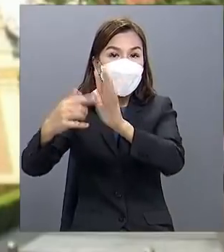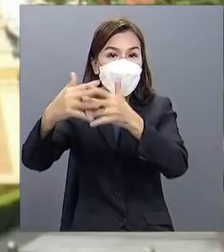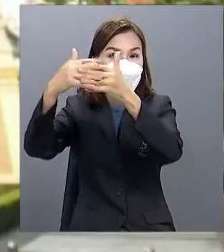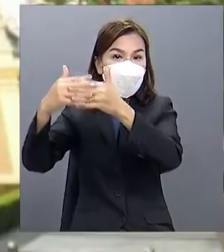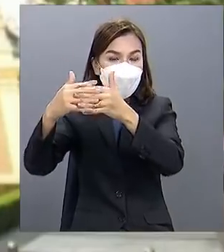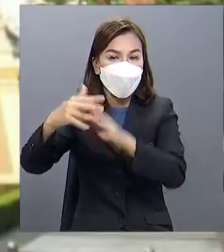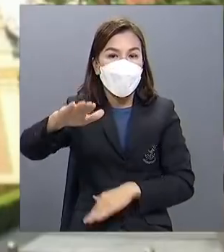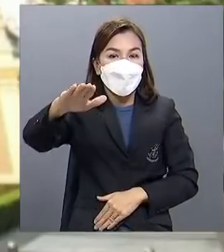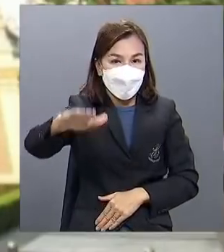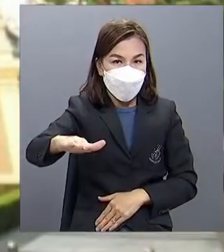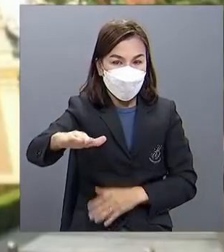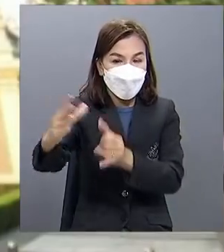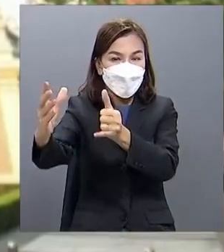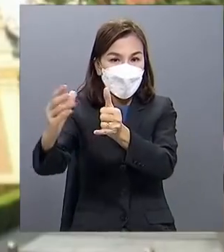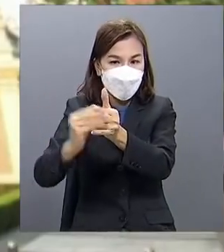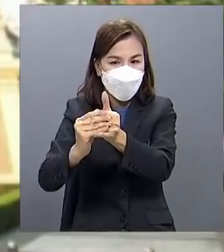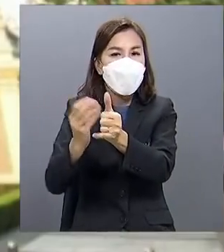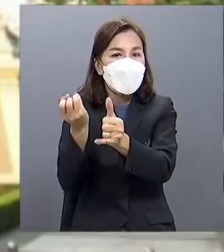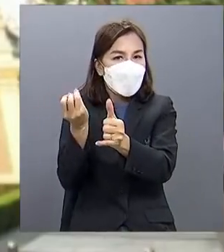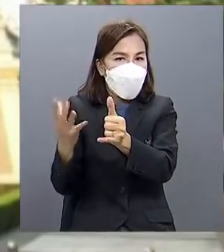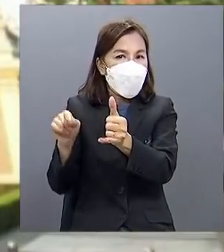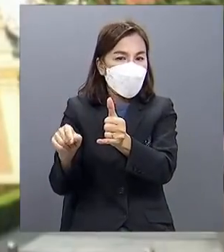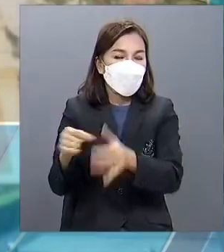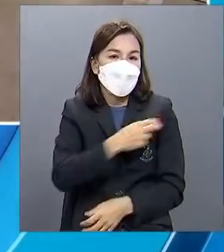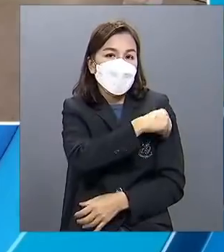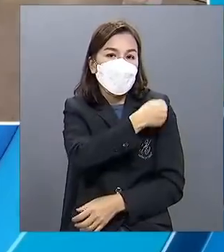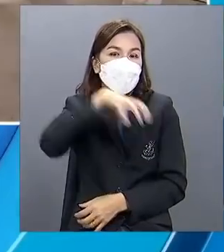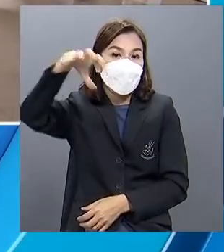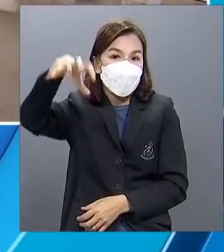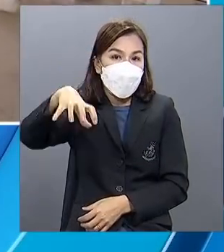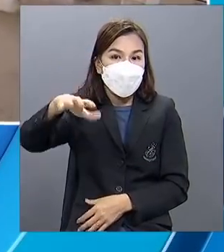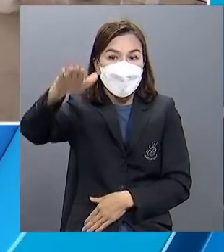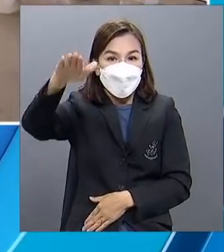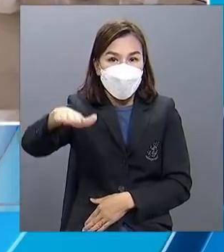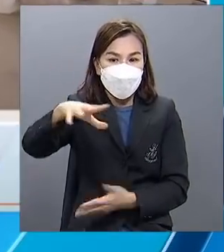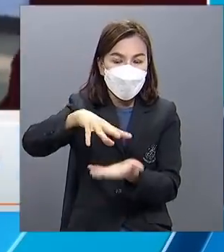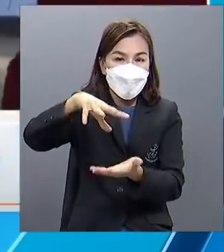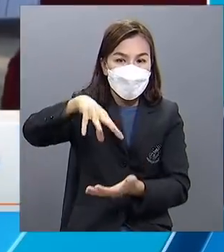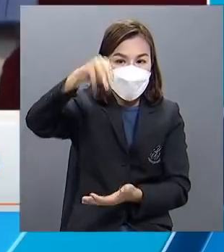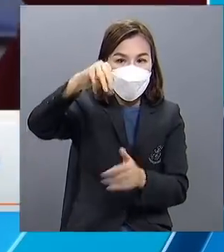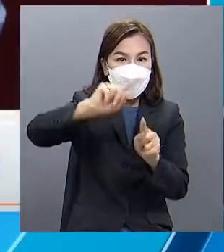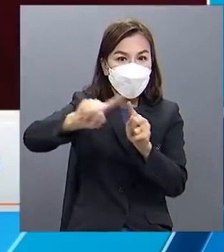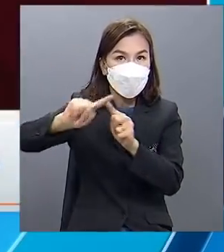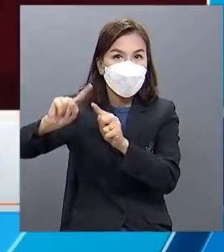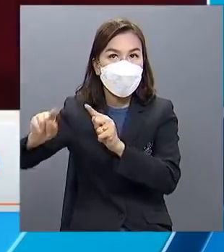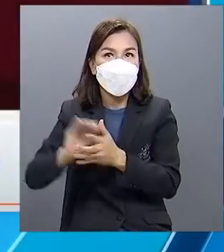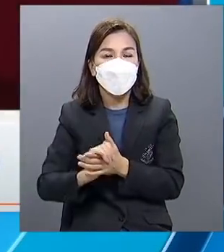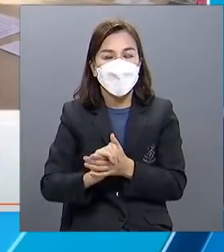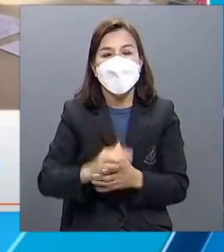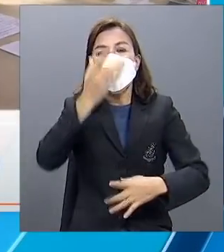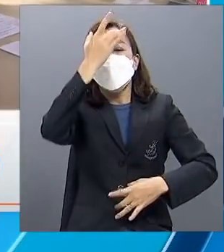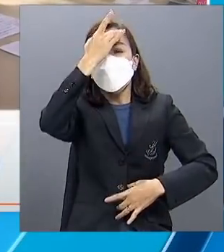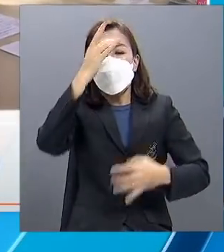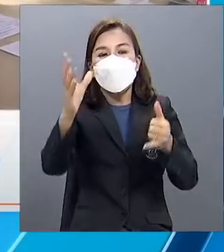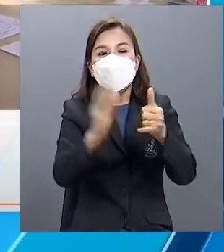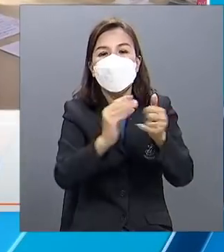พยาบาลเนี่ยค่อนข้างสูงมากโรงพยาบาลเด็กของสามีการในหลายเมืองหลายรักเนี่ยก็เต็มไปด้วยผู้ป่วยเด็กโควิชนะครับ